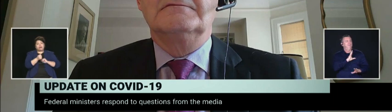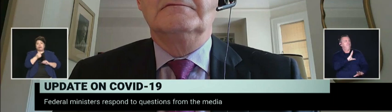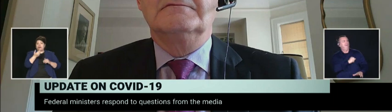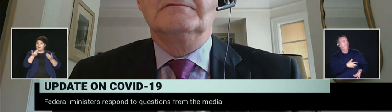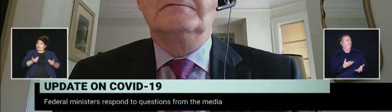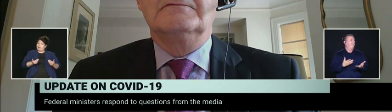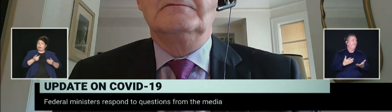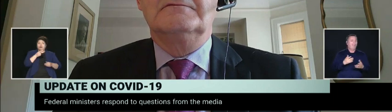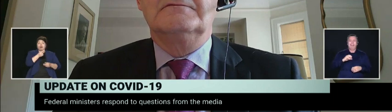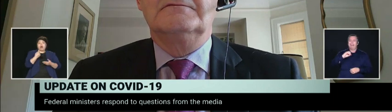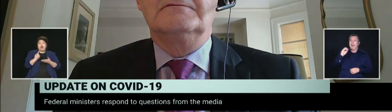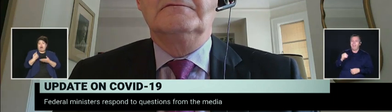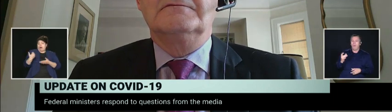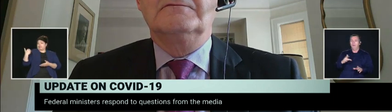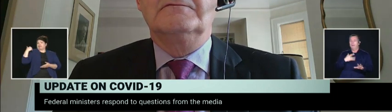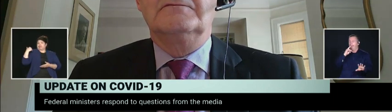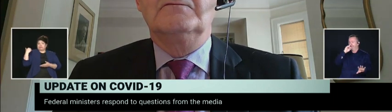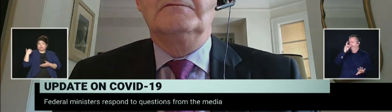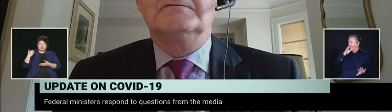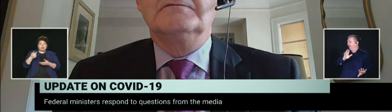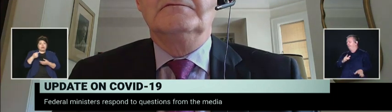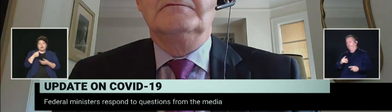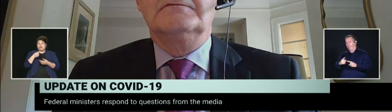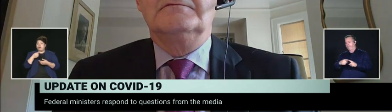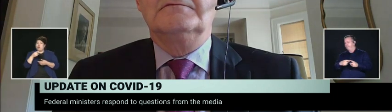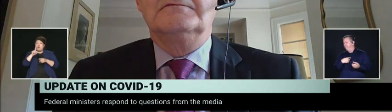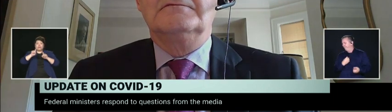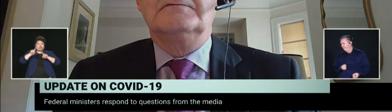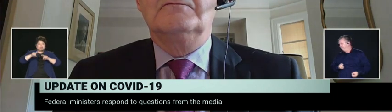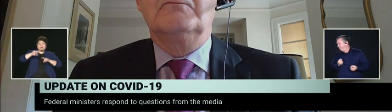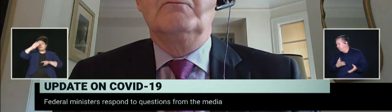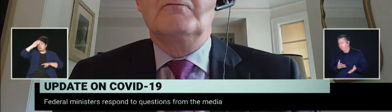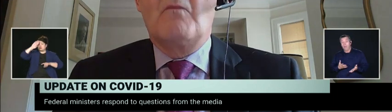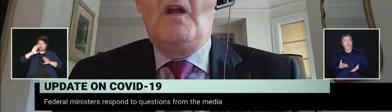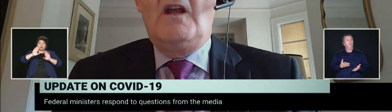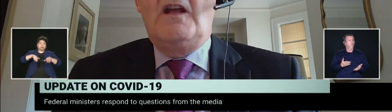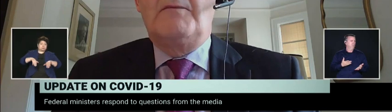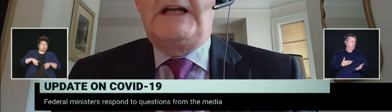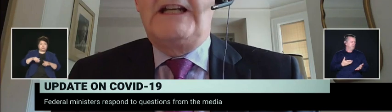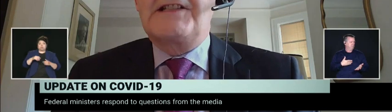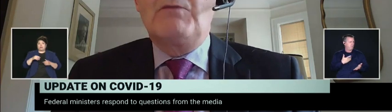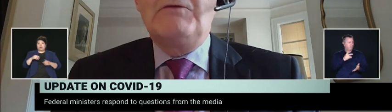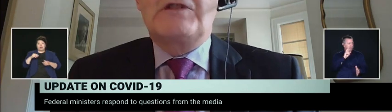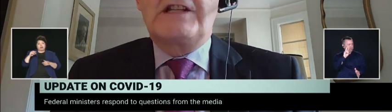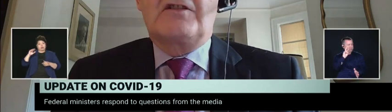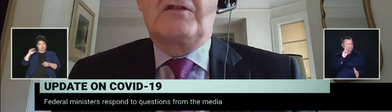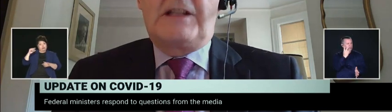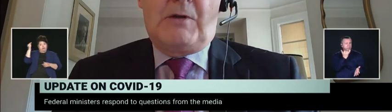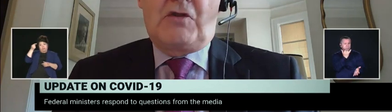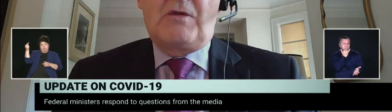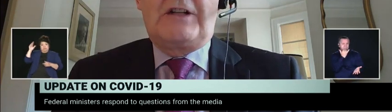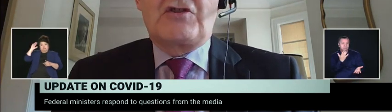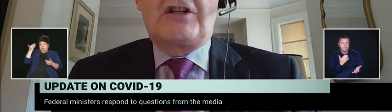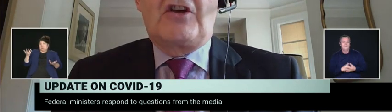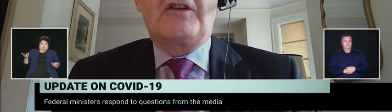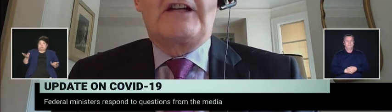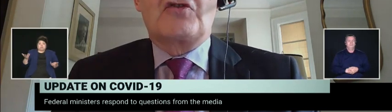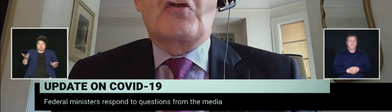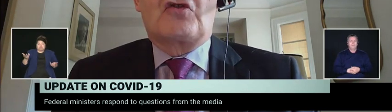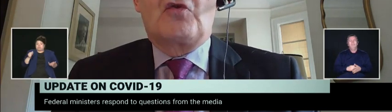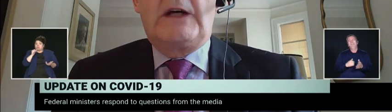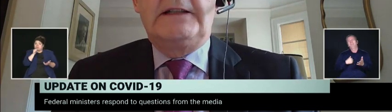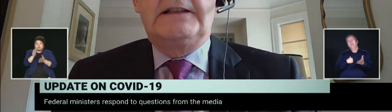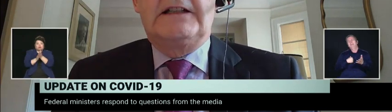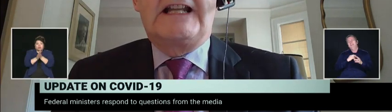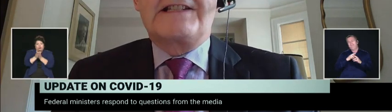nez sur cette technologie-là. Quel a été le point tournant? Bien, laissez-moi vous dire que d'abord, je suis un ingénieur,